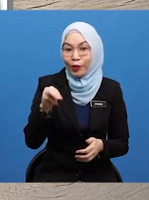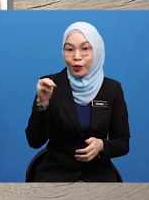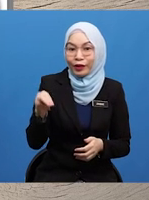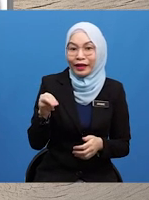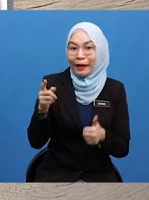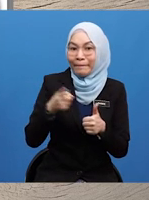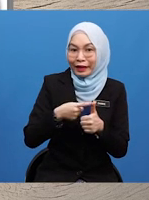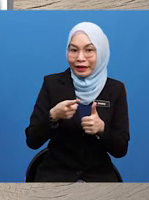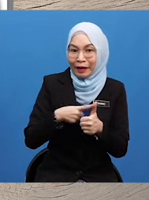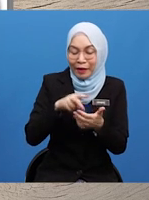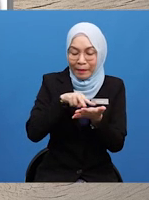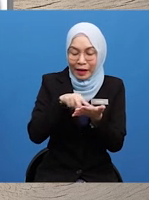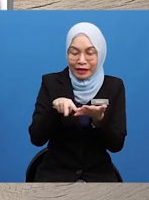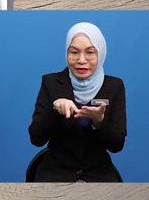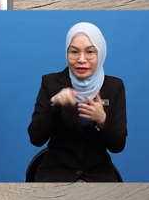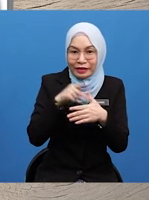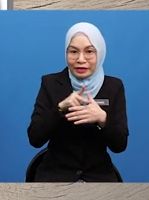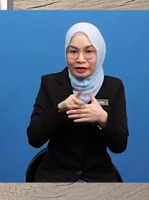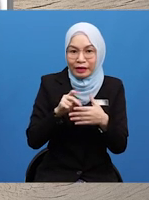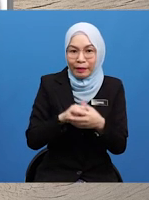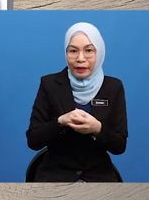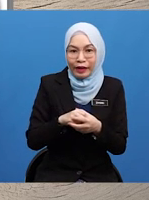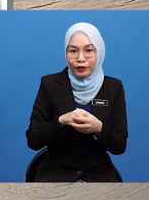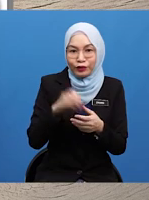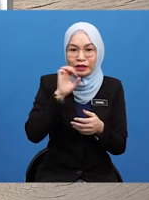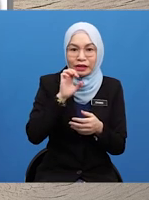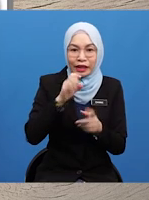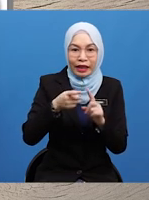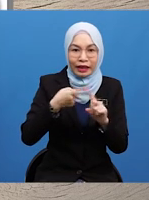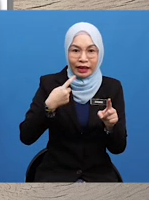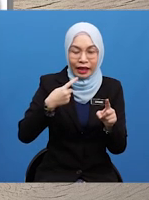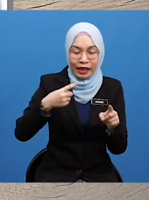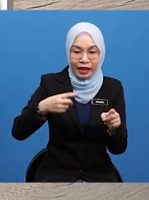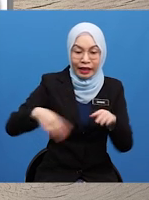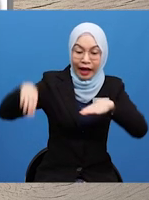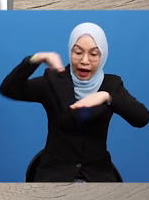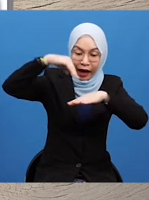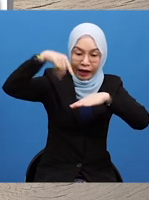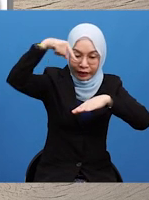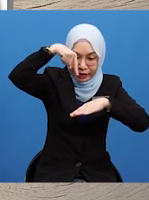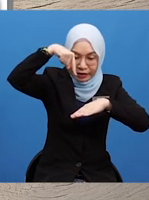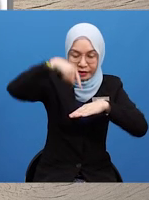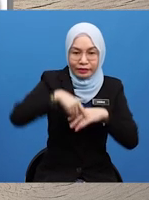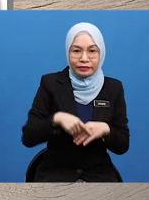pertama membaca isi padu cecair dari kedudukan atas dengan nilai bacaannya ialah